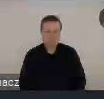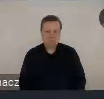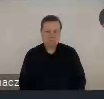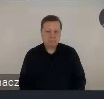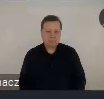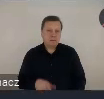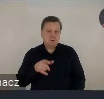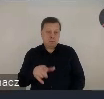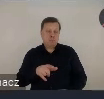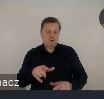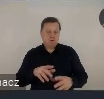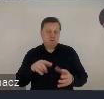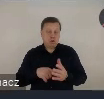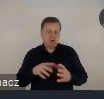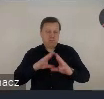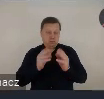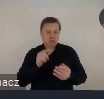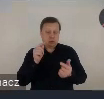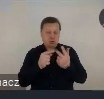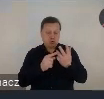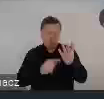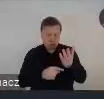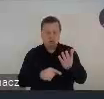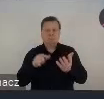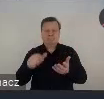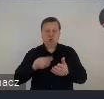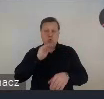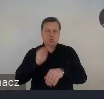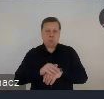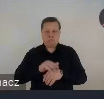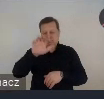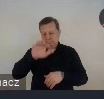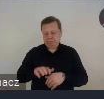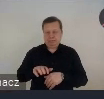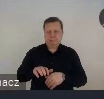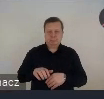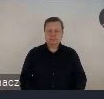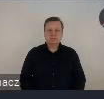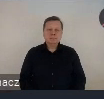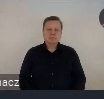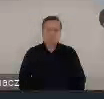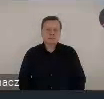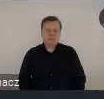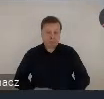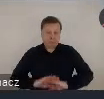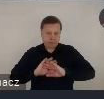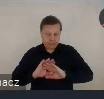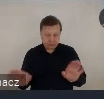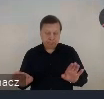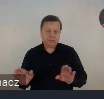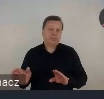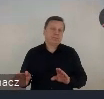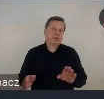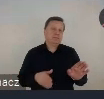określone właśnie w umowie. I później wszystko się odbywa